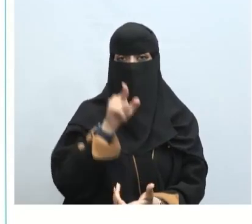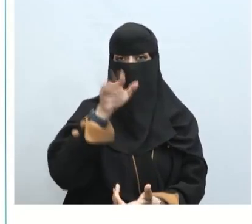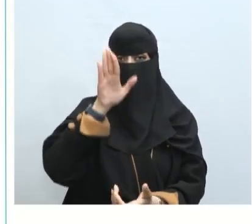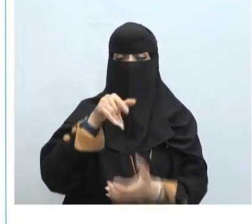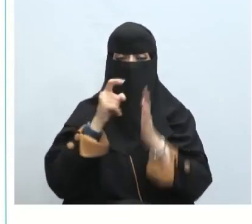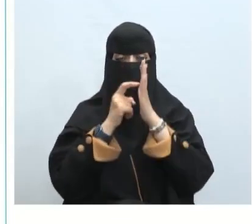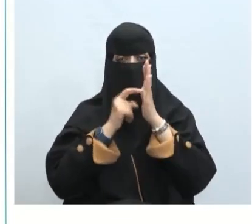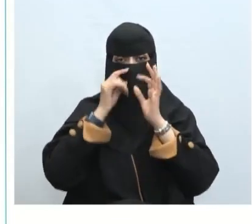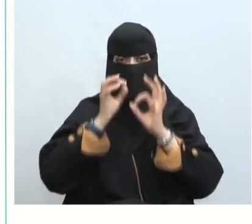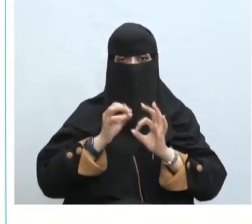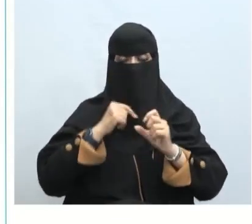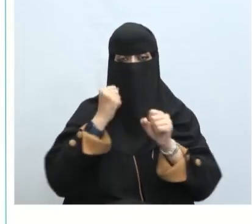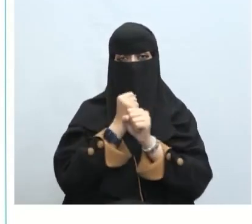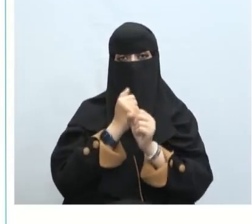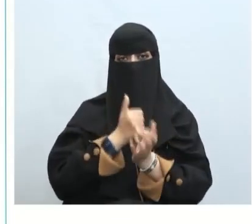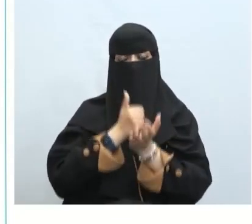العماله التطوعيه